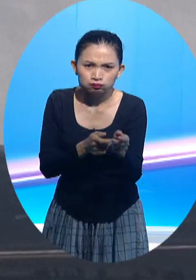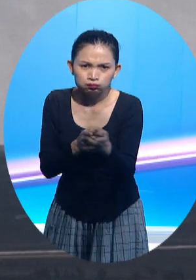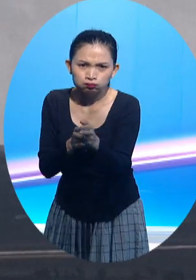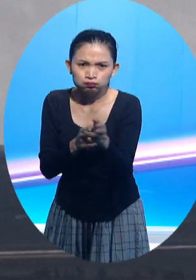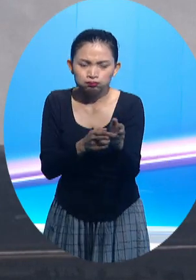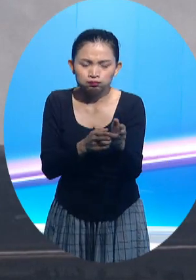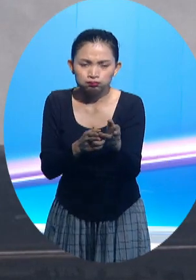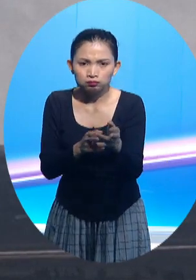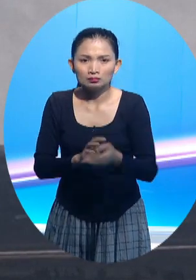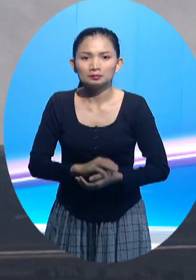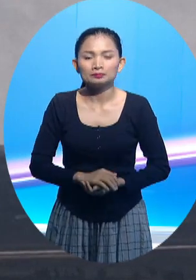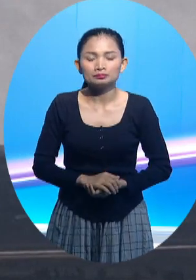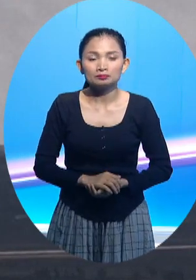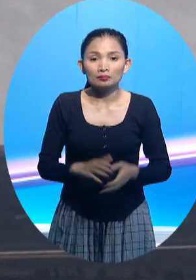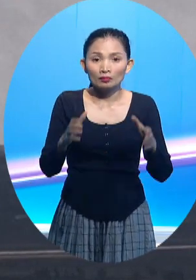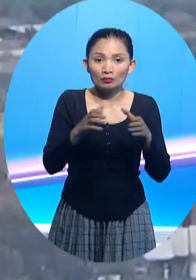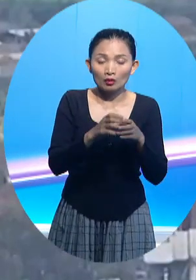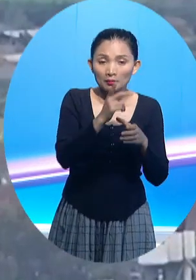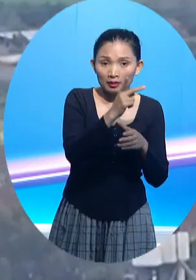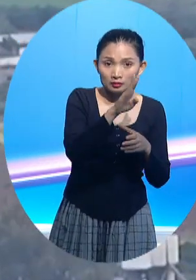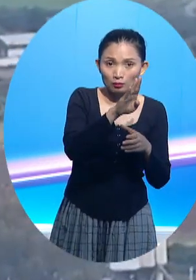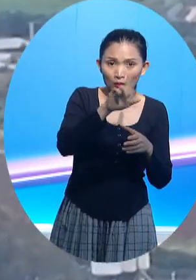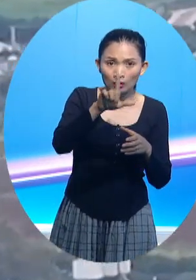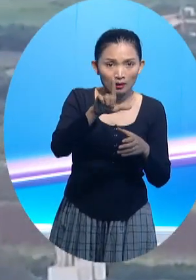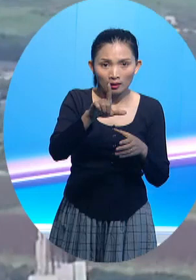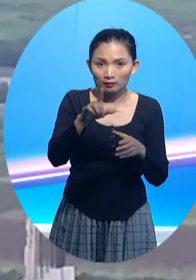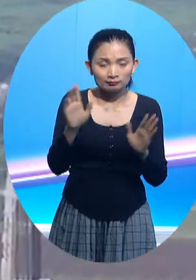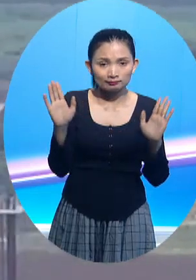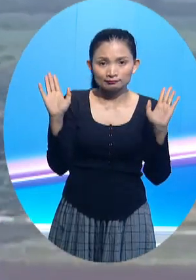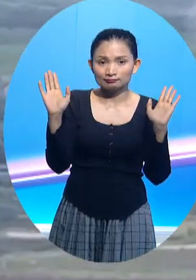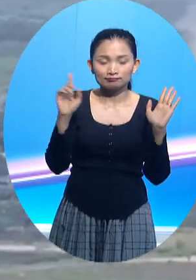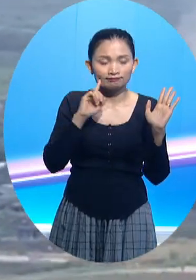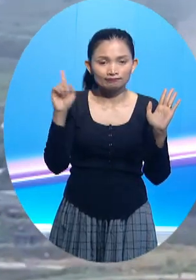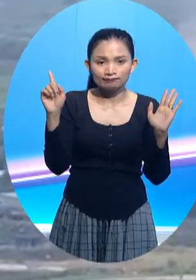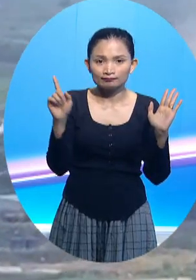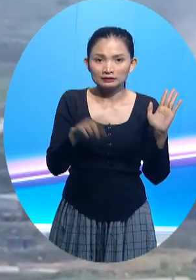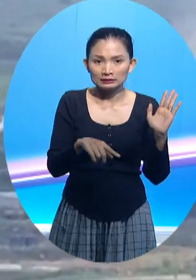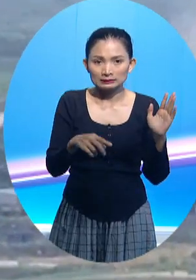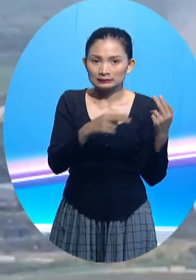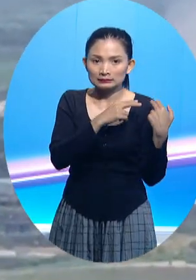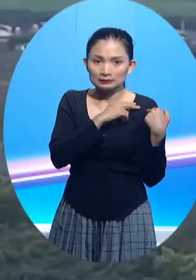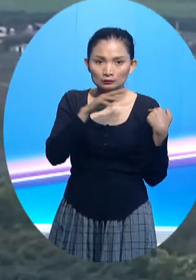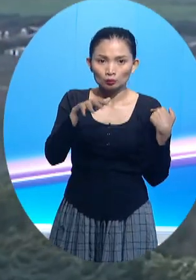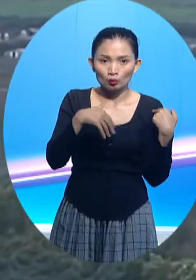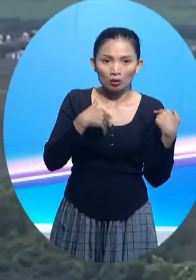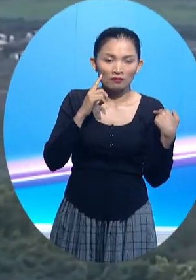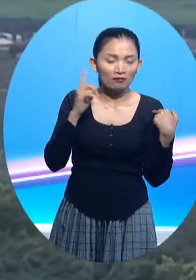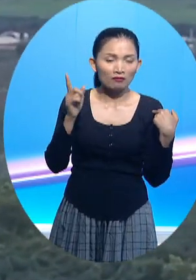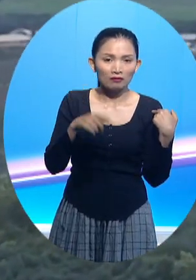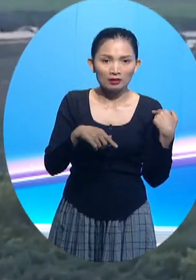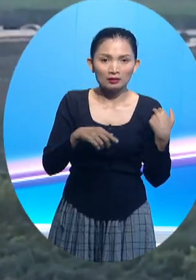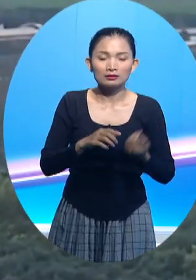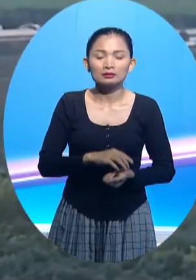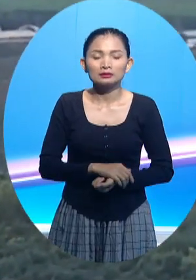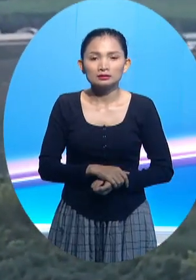trả. Nhóm Hezbollah không nhận trách nhiệm về vụ xâm nhập biên giới tại khu vực Sheba Farms đang tranh chấp nói trên. Trong khi